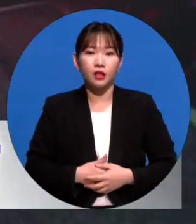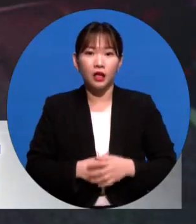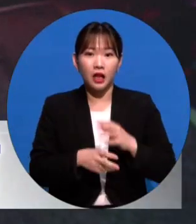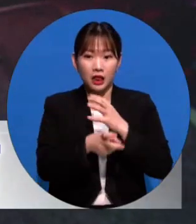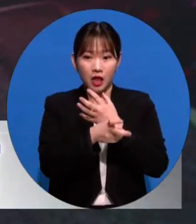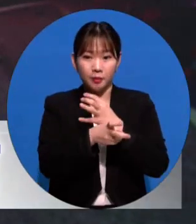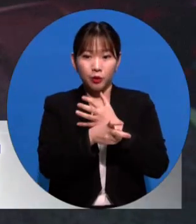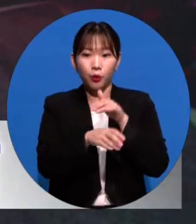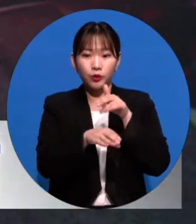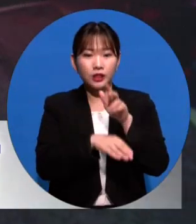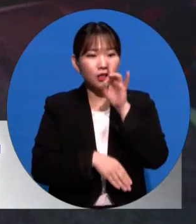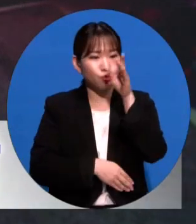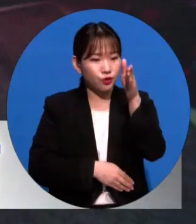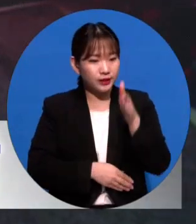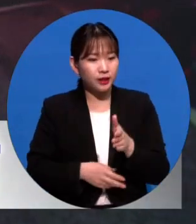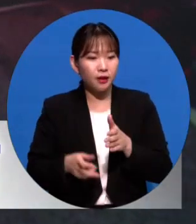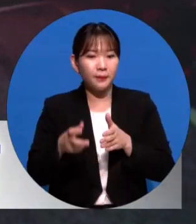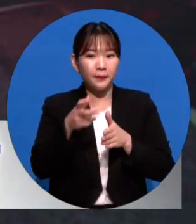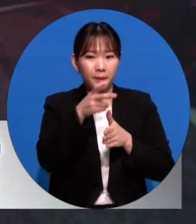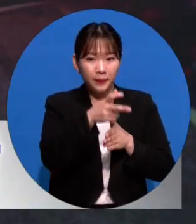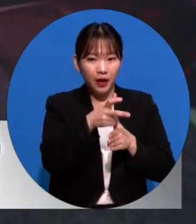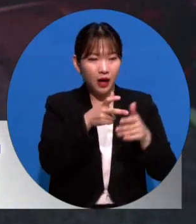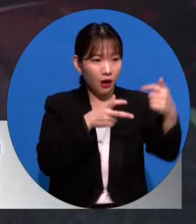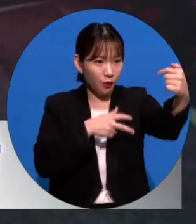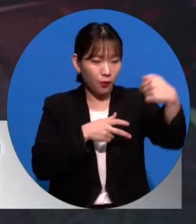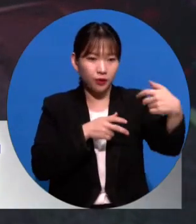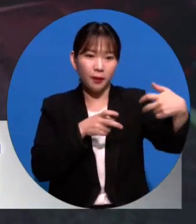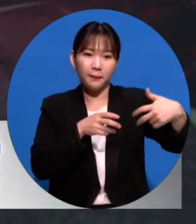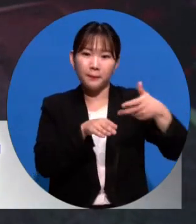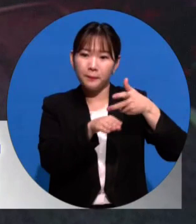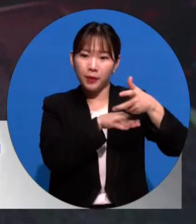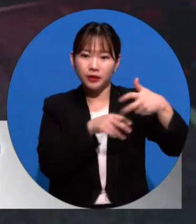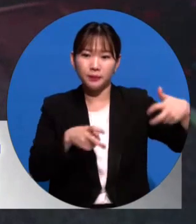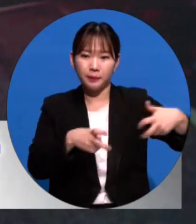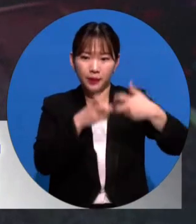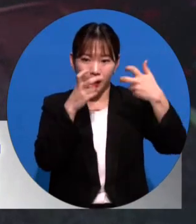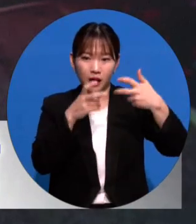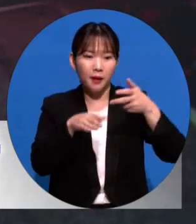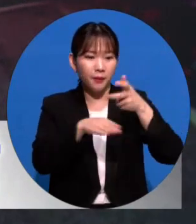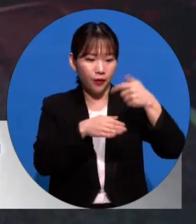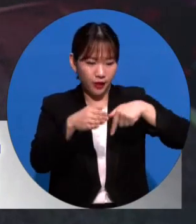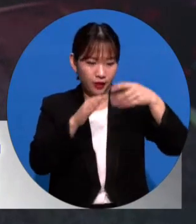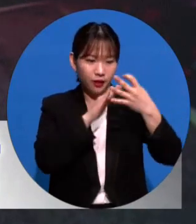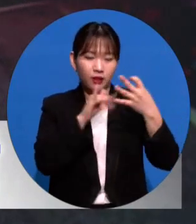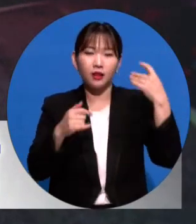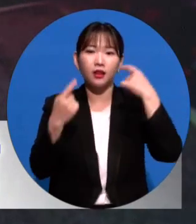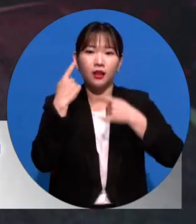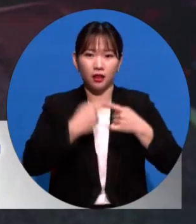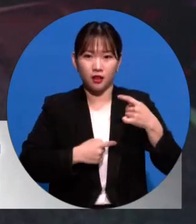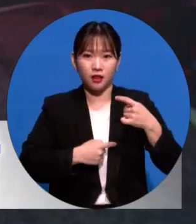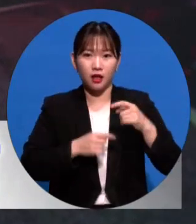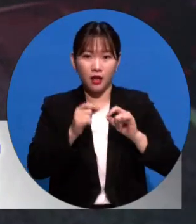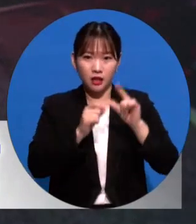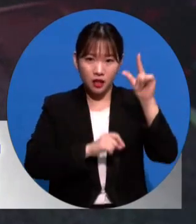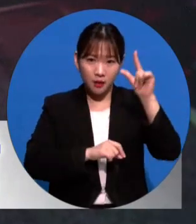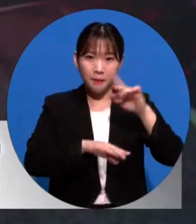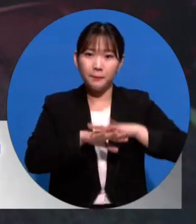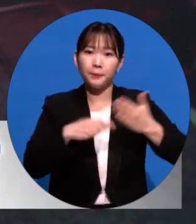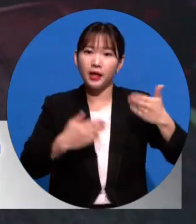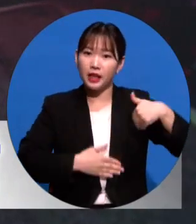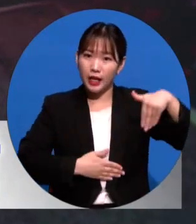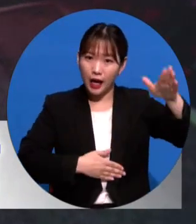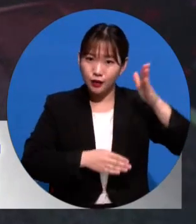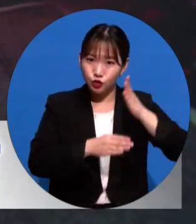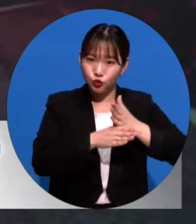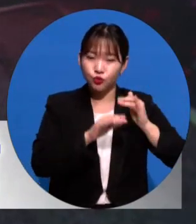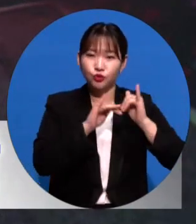매미콘 차량의 중앙선을 넘어 마주오던 미니버스와 충돌해 버스에 타고 있던 14명이 다쳤습니다. 대부분 농사일을 하러